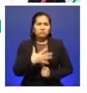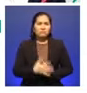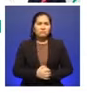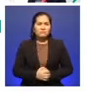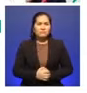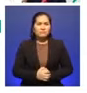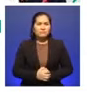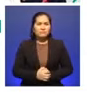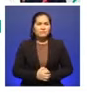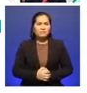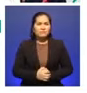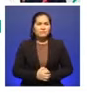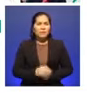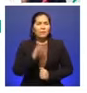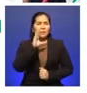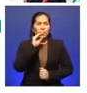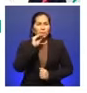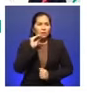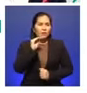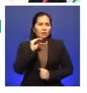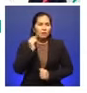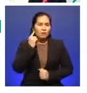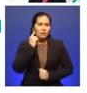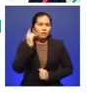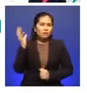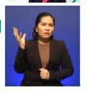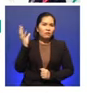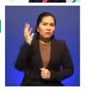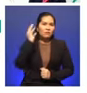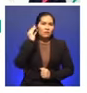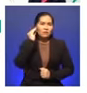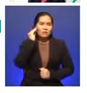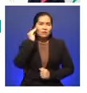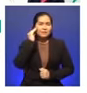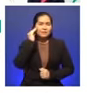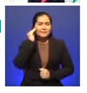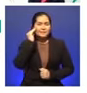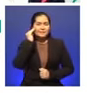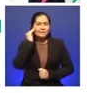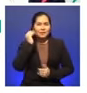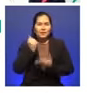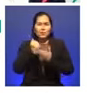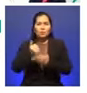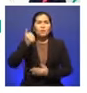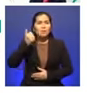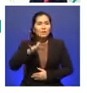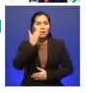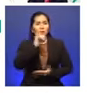วเนี่ยค่ะเป็นเสียงที่ก้องแล้วเราได้ยินอย่างเนี้ยเราก็ไม่สามารถที่จะช่วยเขา